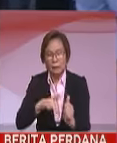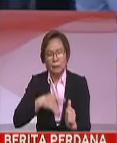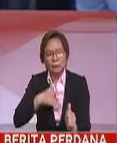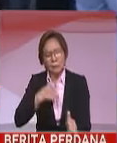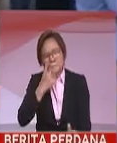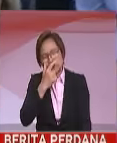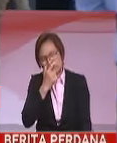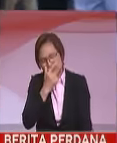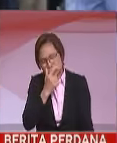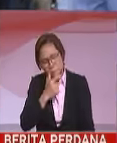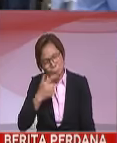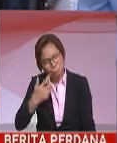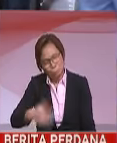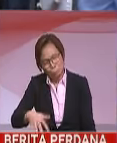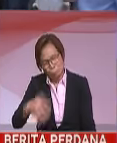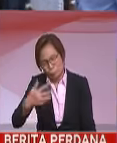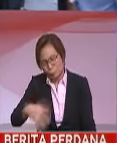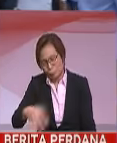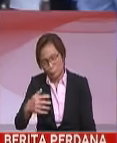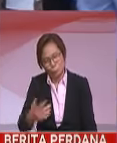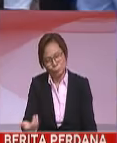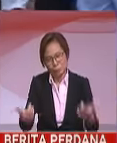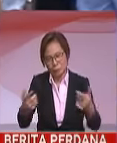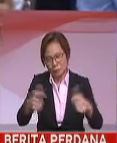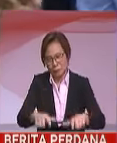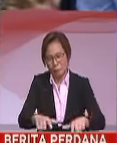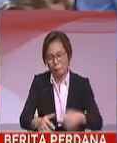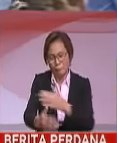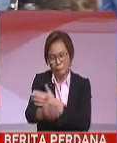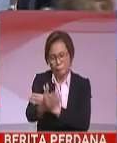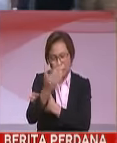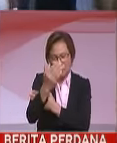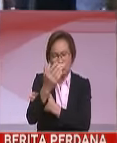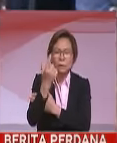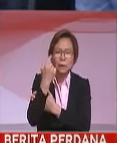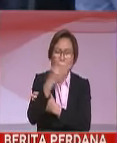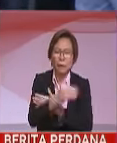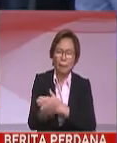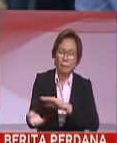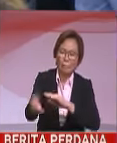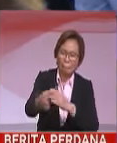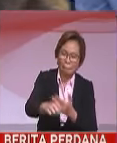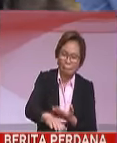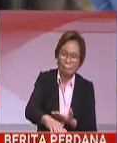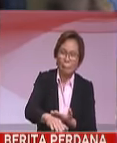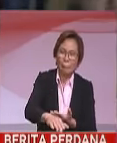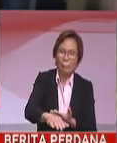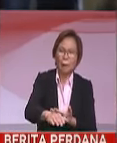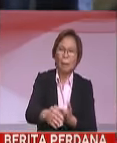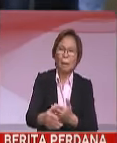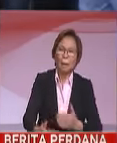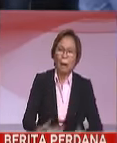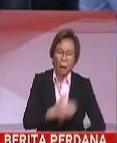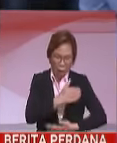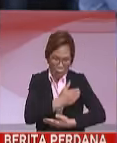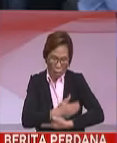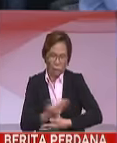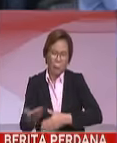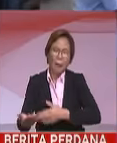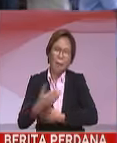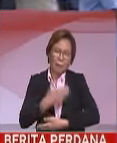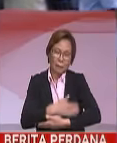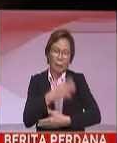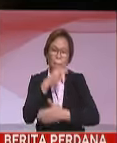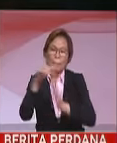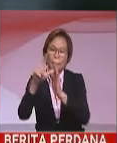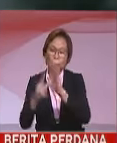terharu di atas kejadian yang berlaku pagi tadi yang mengorbankan nyawa anaknya dan juga ibu